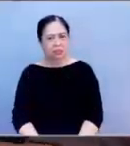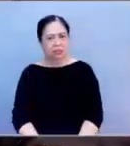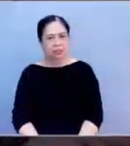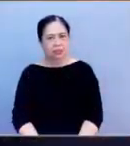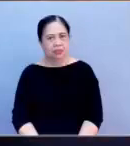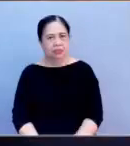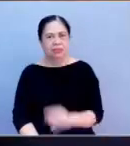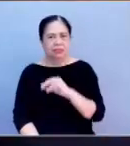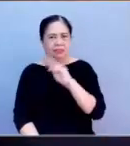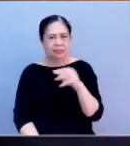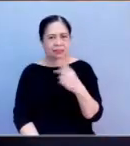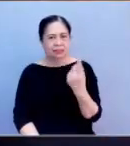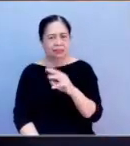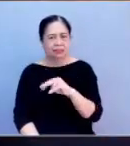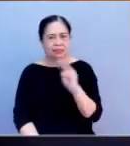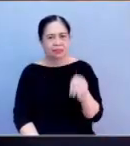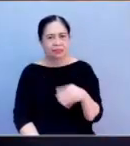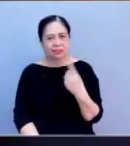Manila. Metro Manila pala.